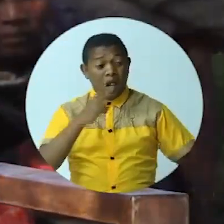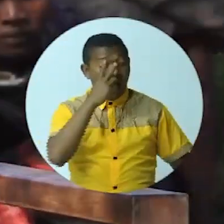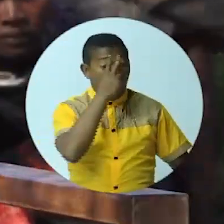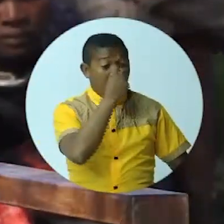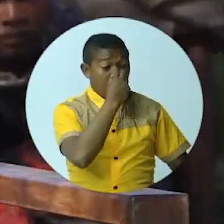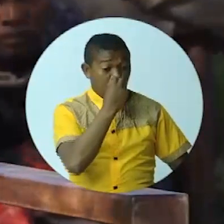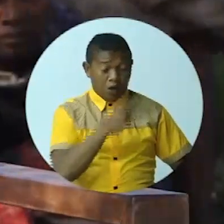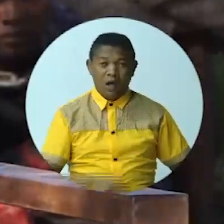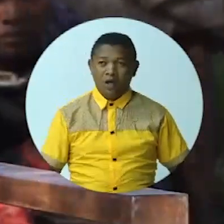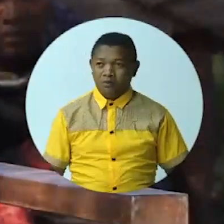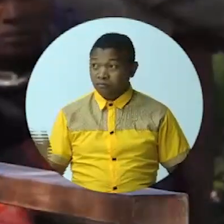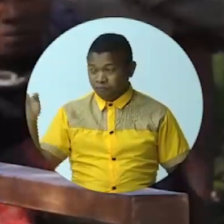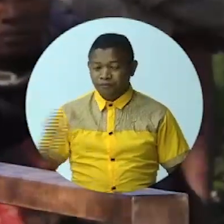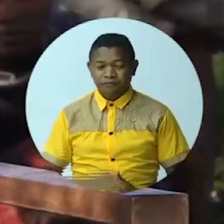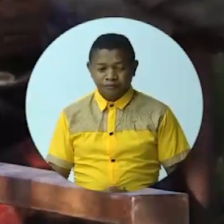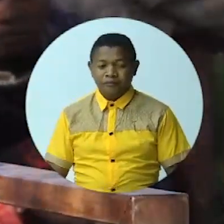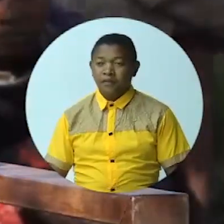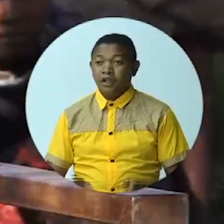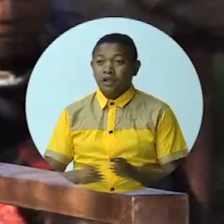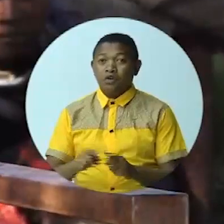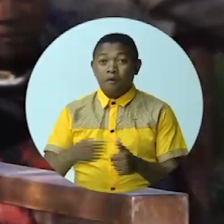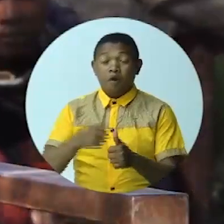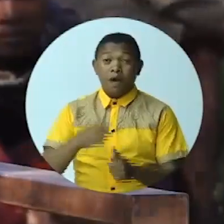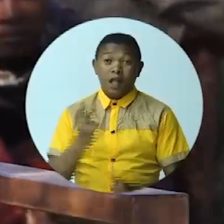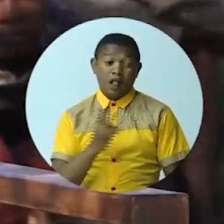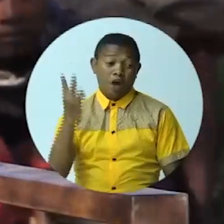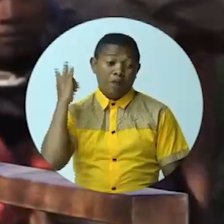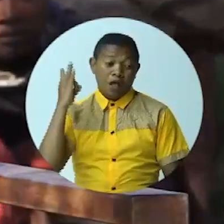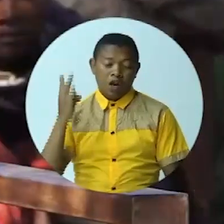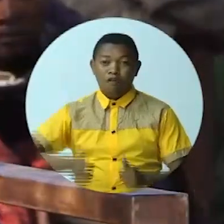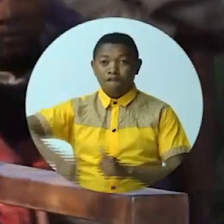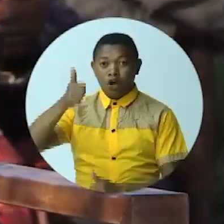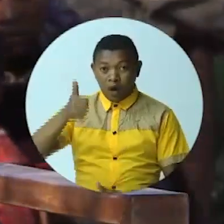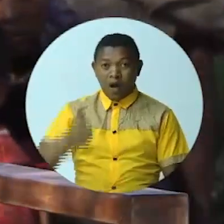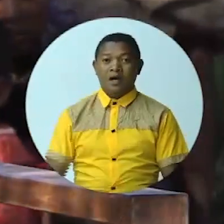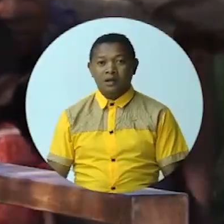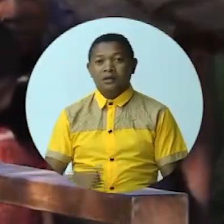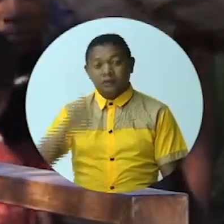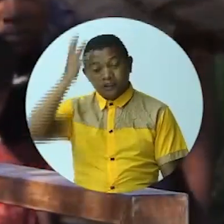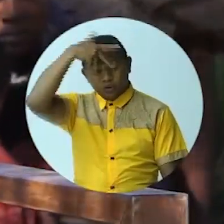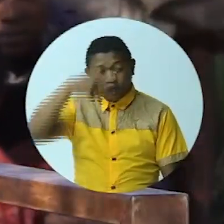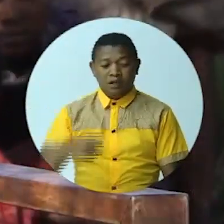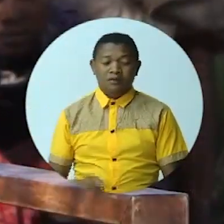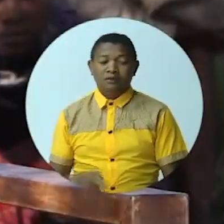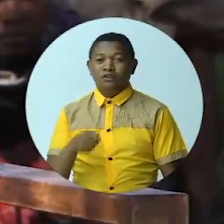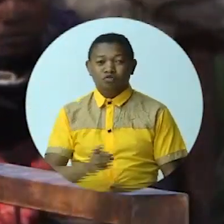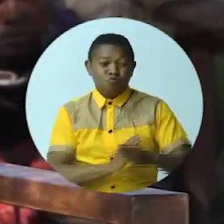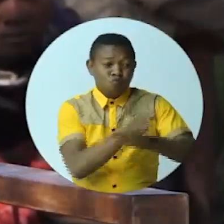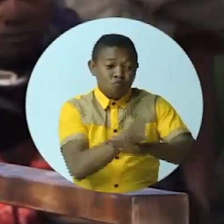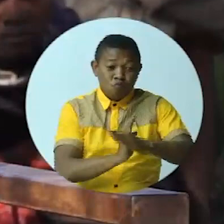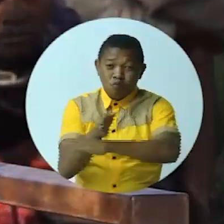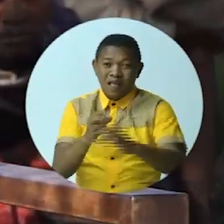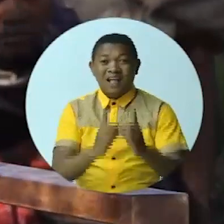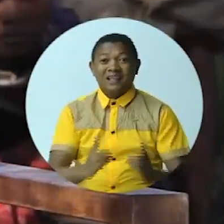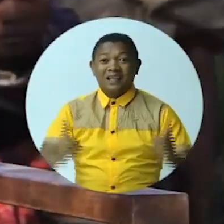tamin'ny zoma lasa teo a ny filoha Andry Rajoelina dia nanatanteraka fitsidihana tamina distrika telo a taty atsimo nosy